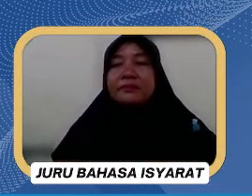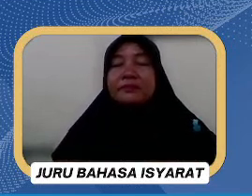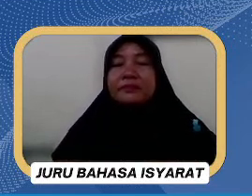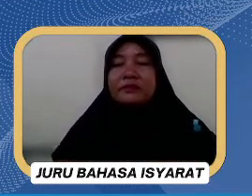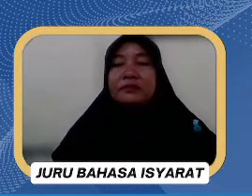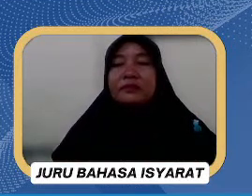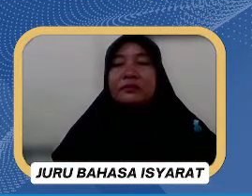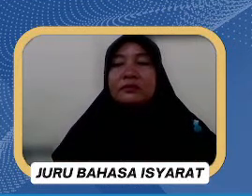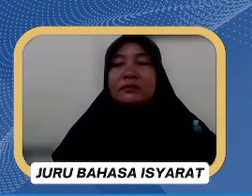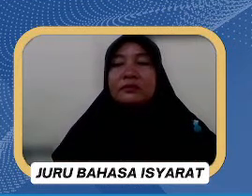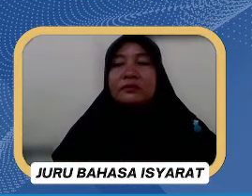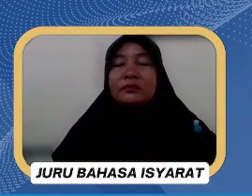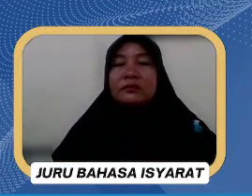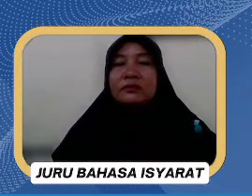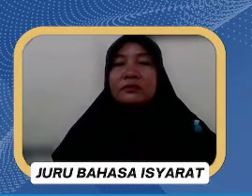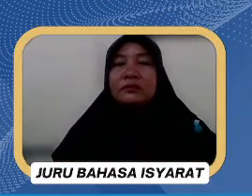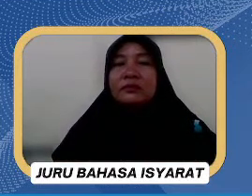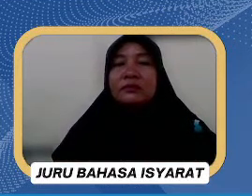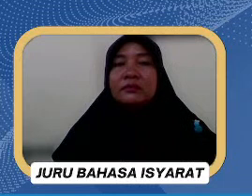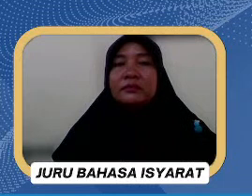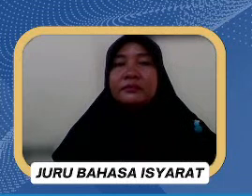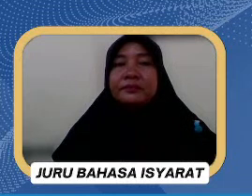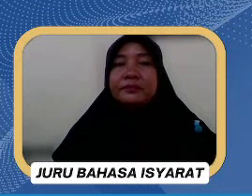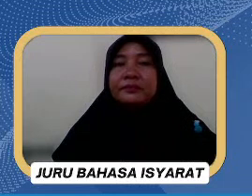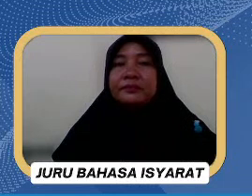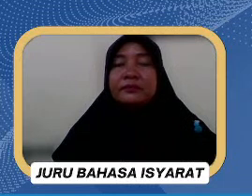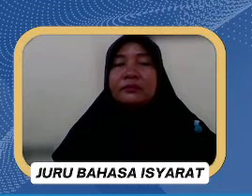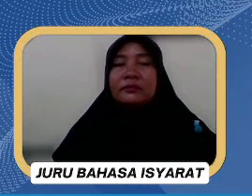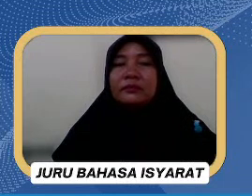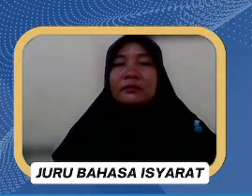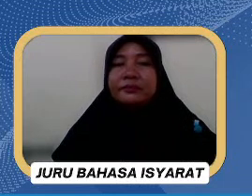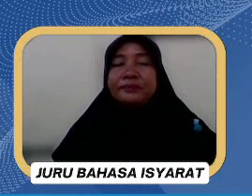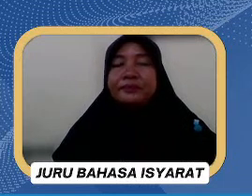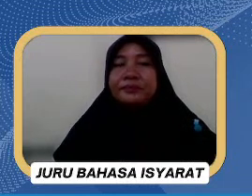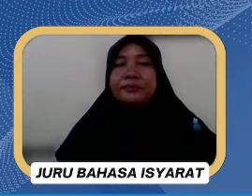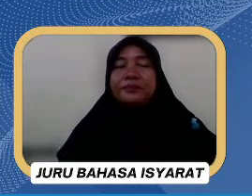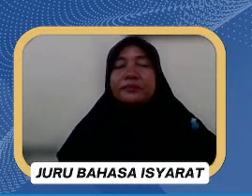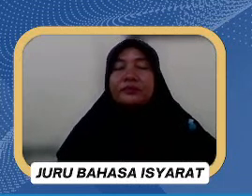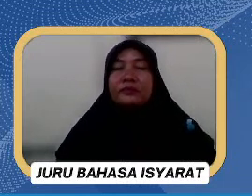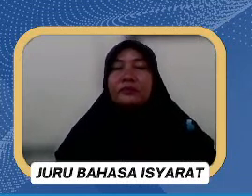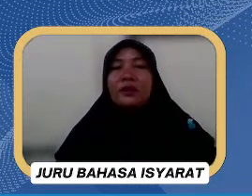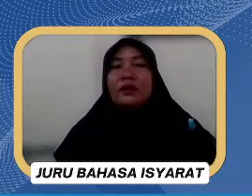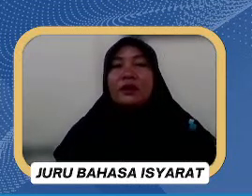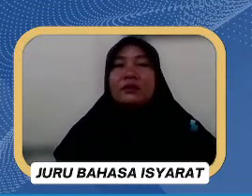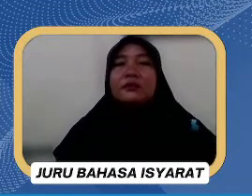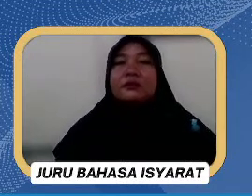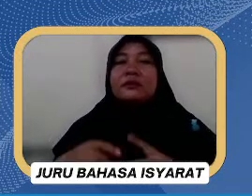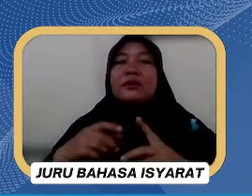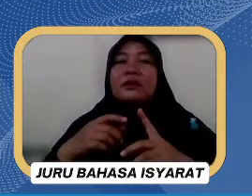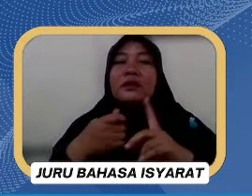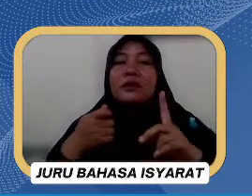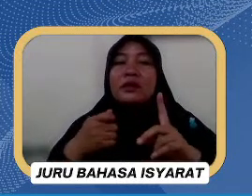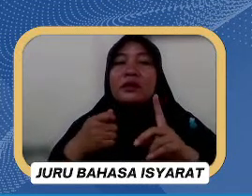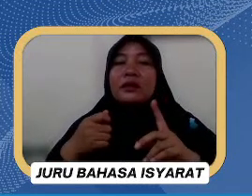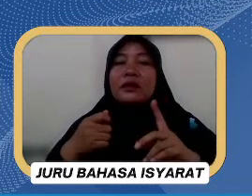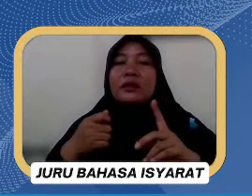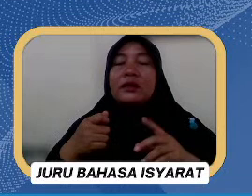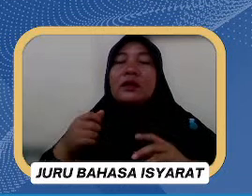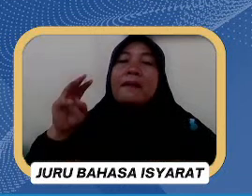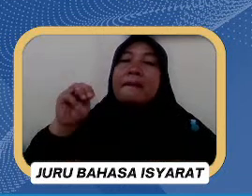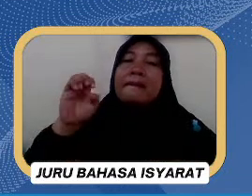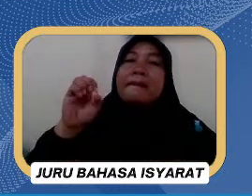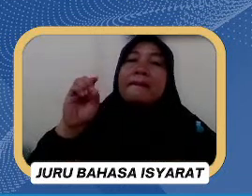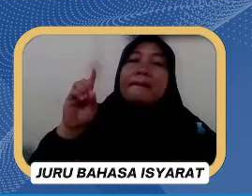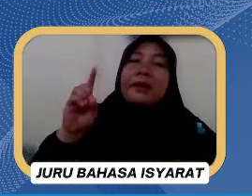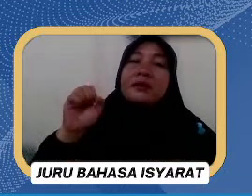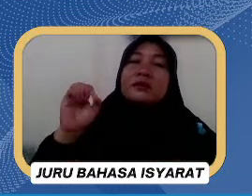impact untuk mendapatkan pengaruh negatif ini bisa sangat cepat apabila orang tua tidak membatasi penggunaan gadget